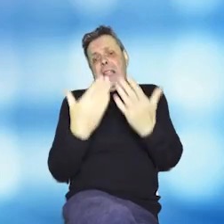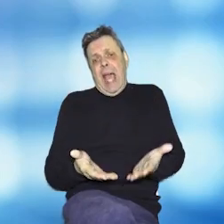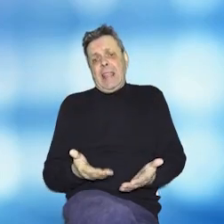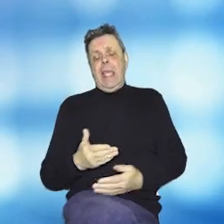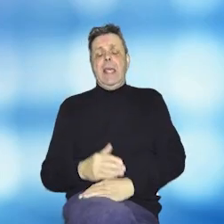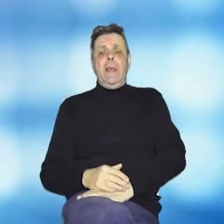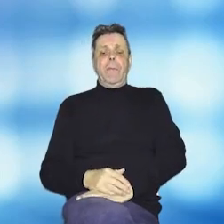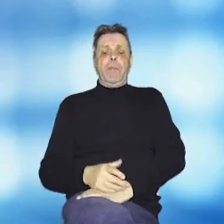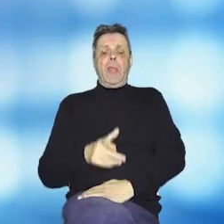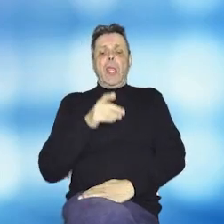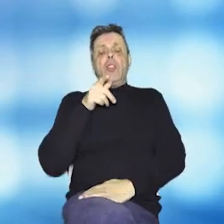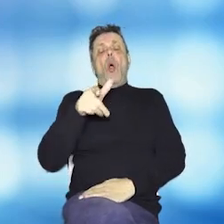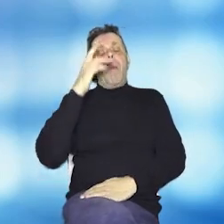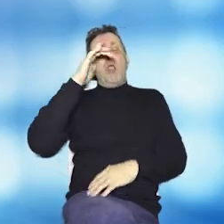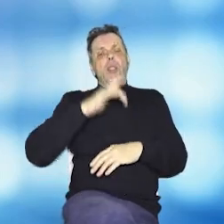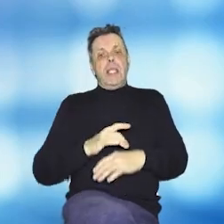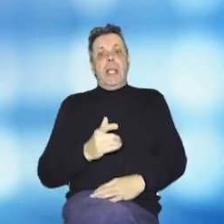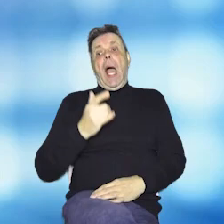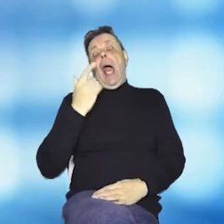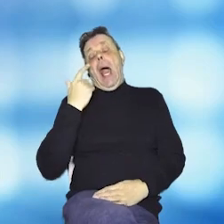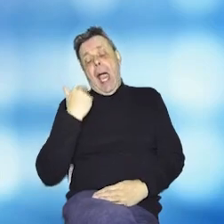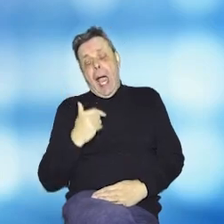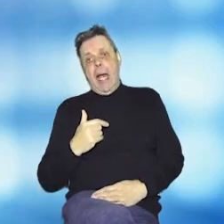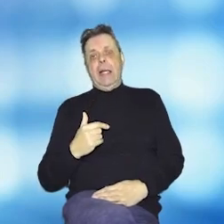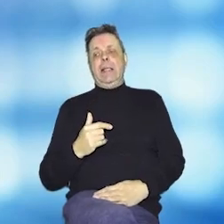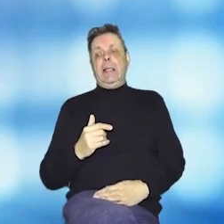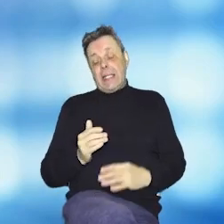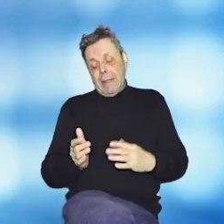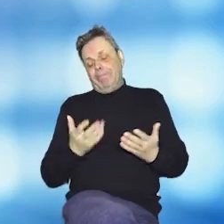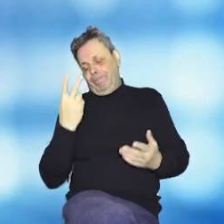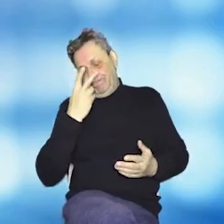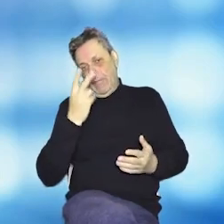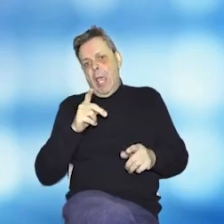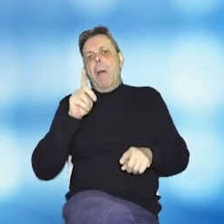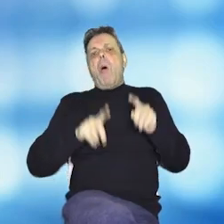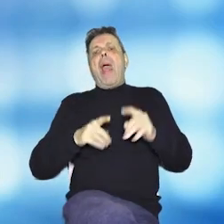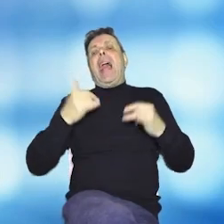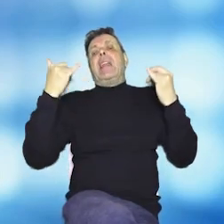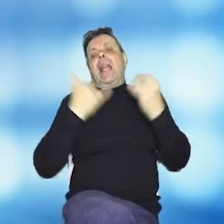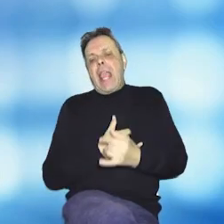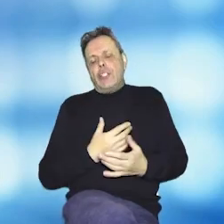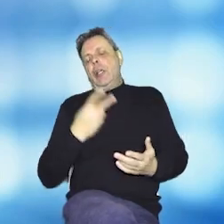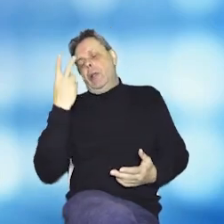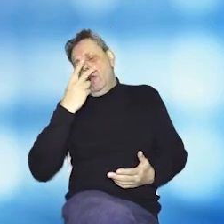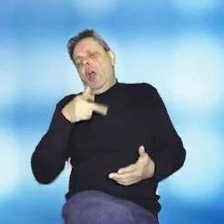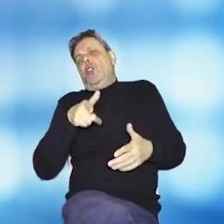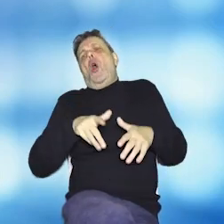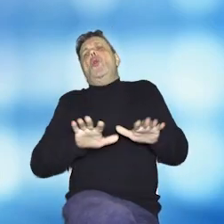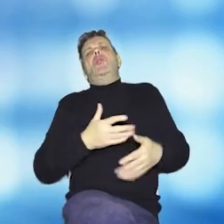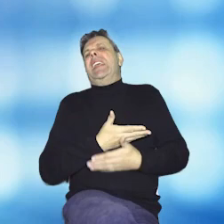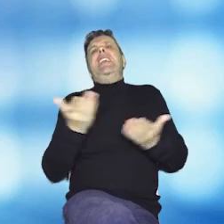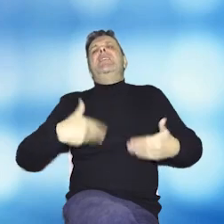i da zapravo je to bio cilj. A da se putem ponekad pogriješi, mislim da je to ljudski, da